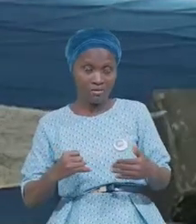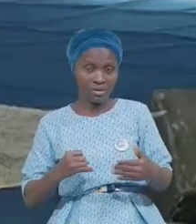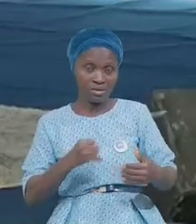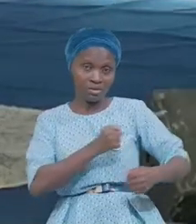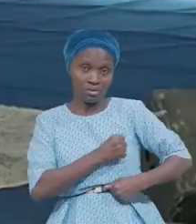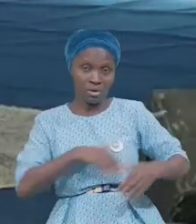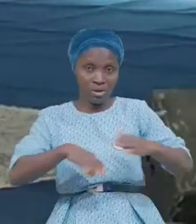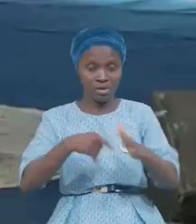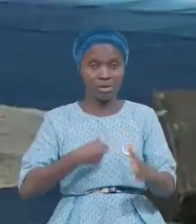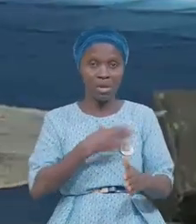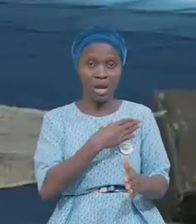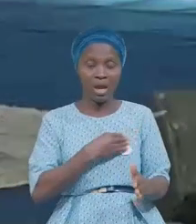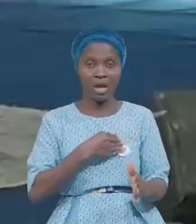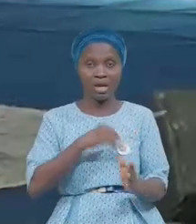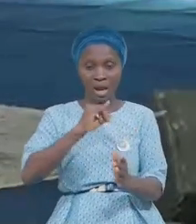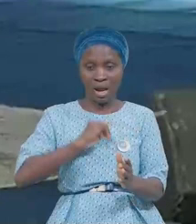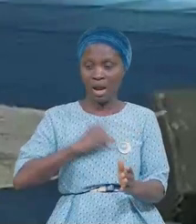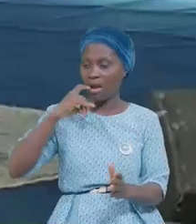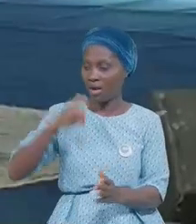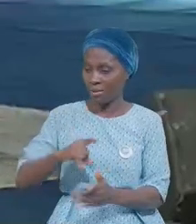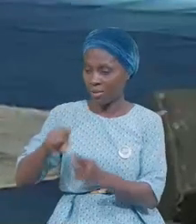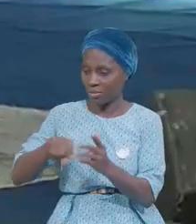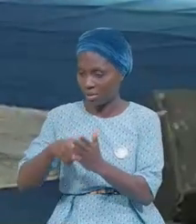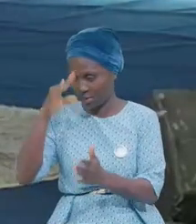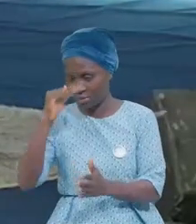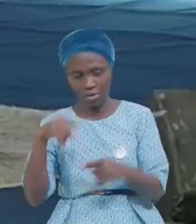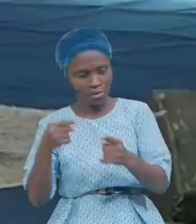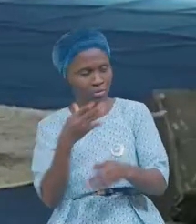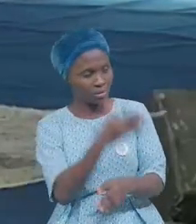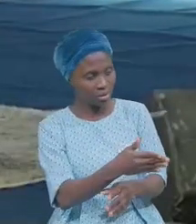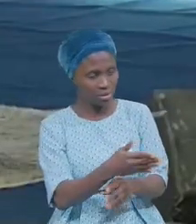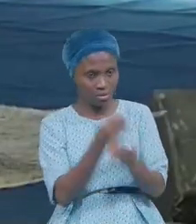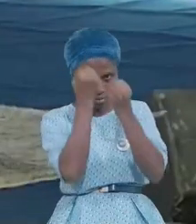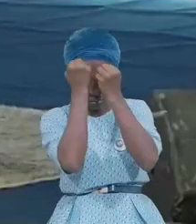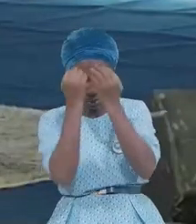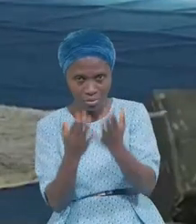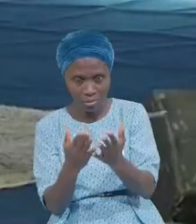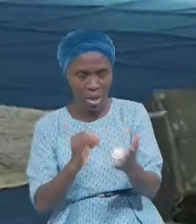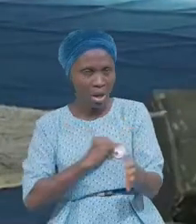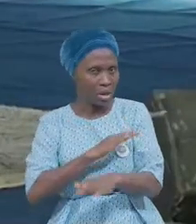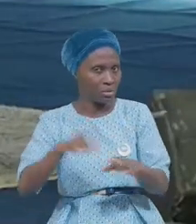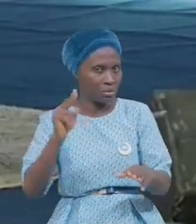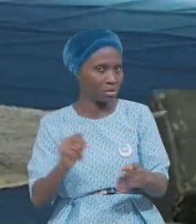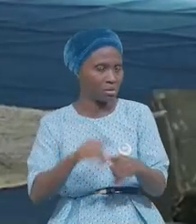l'un, va. Et il va. Je n'ai pas besoin de le toucher. Je